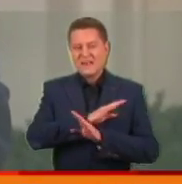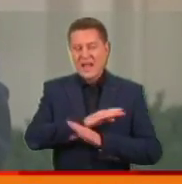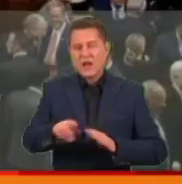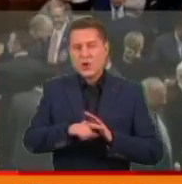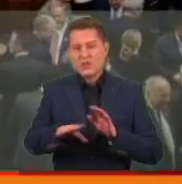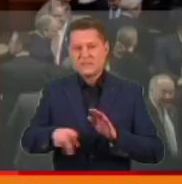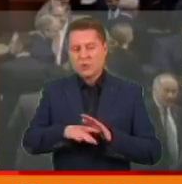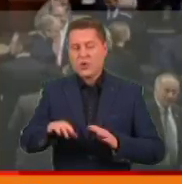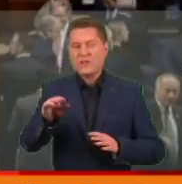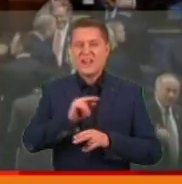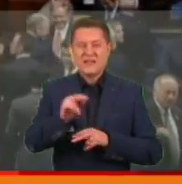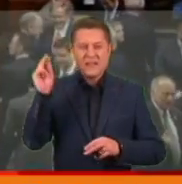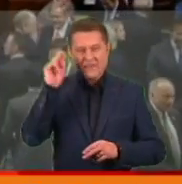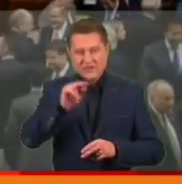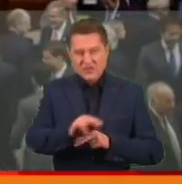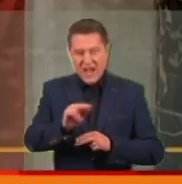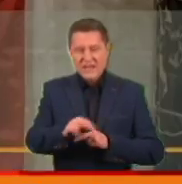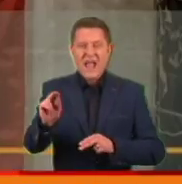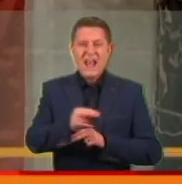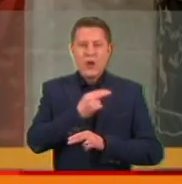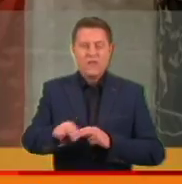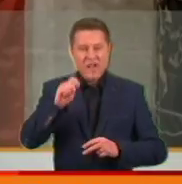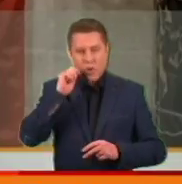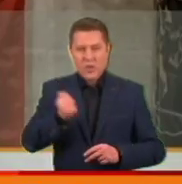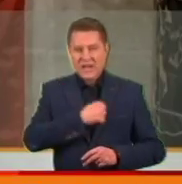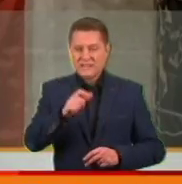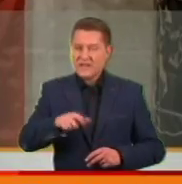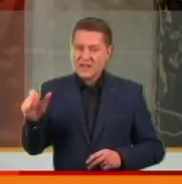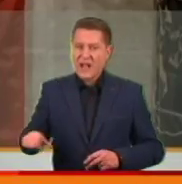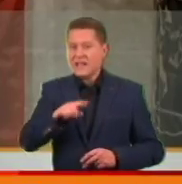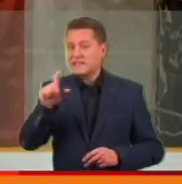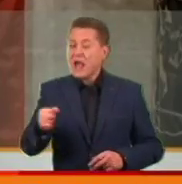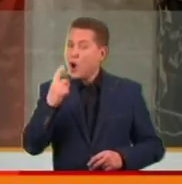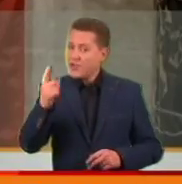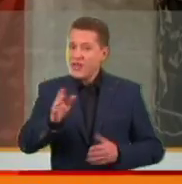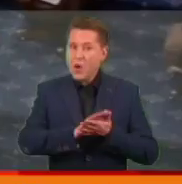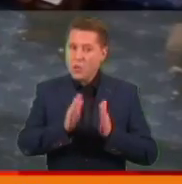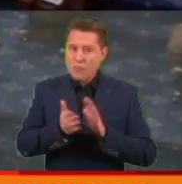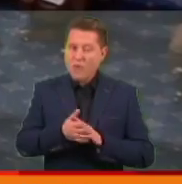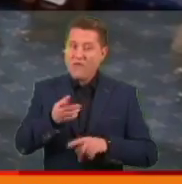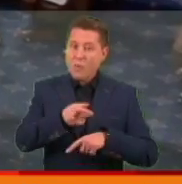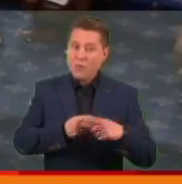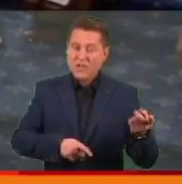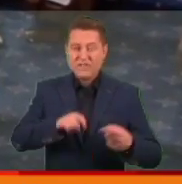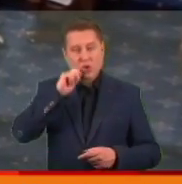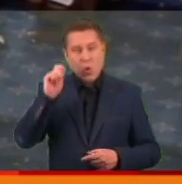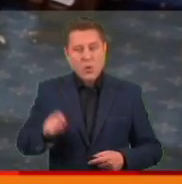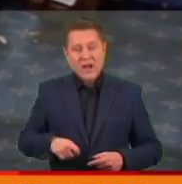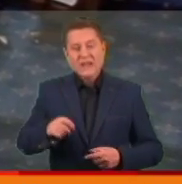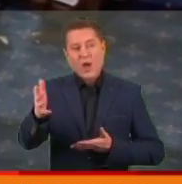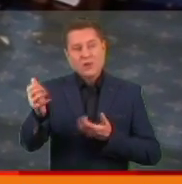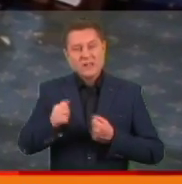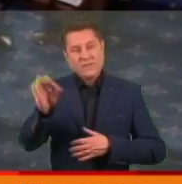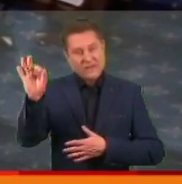на навчання і лікування українських вояків. Щоправда, за однієї умови. Половину Україна отримає